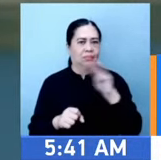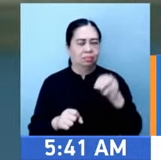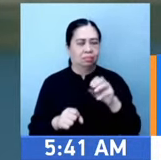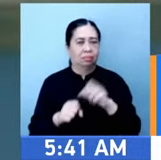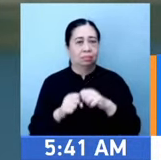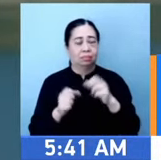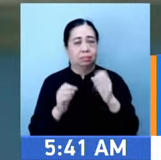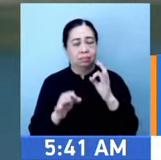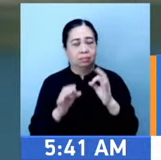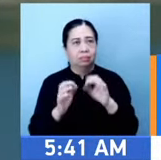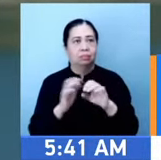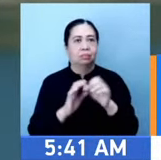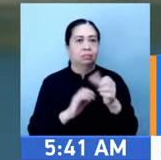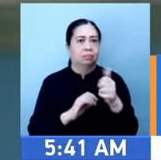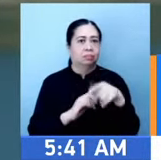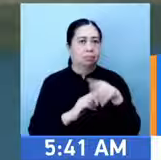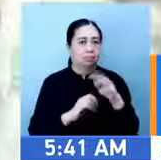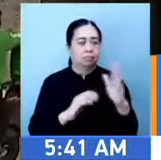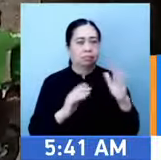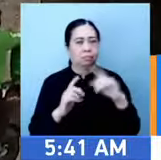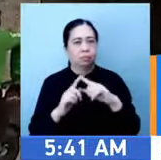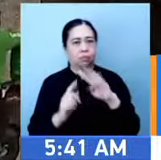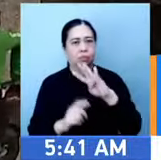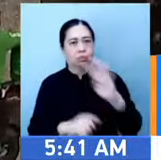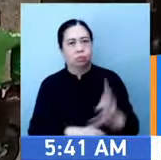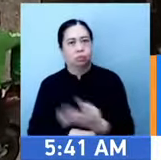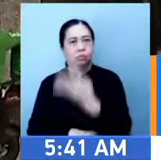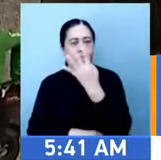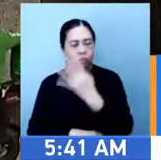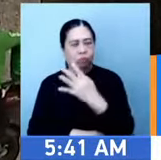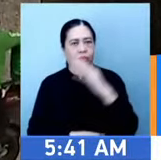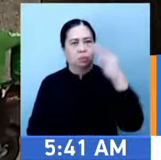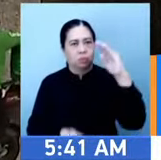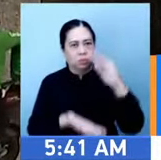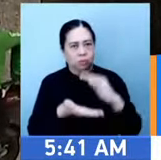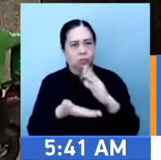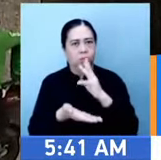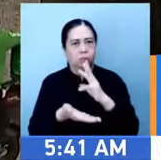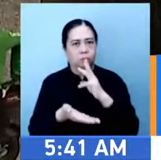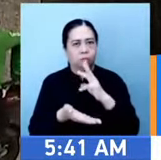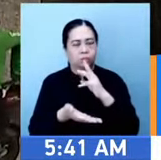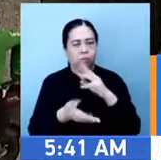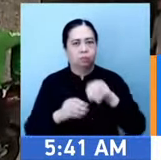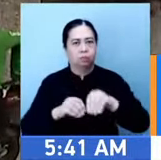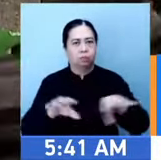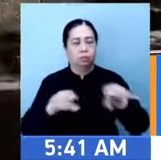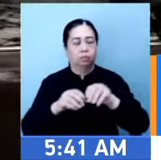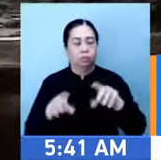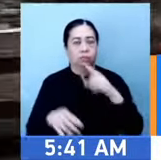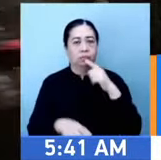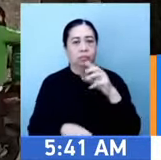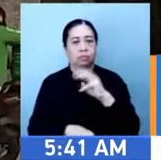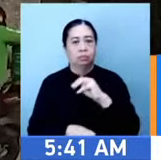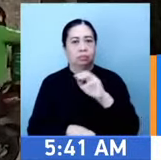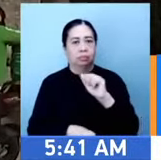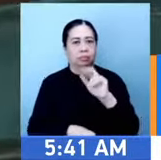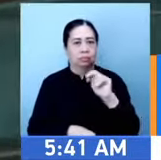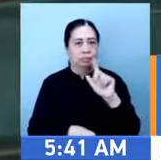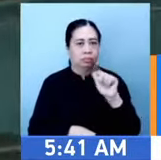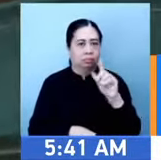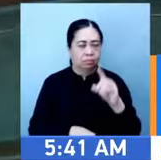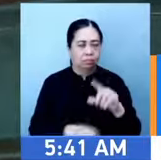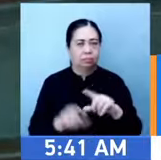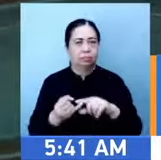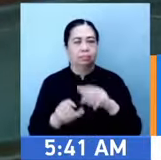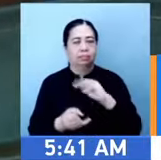p.m. hanggang 4 a.m. ang pagbabawas ng water pressure. Ayon sa Manila Water at Maynilad, may nakahanda silang mobile water